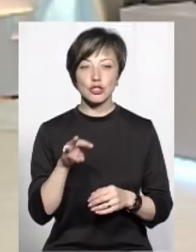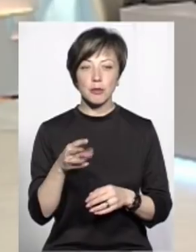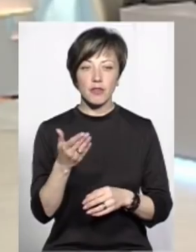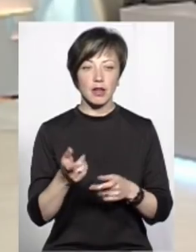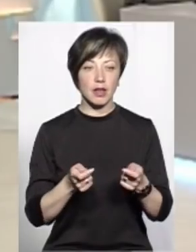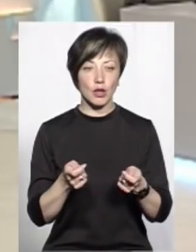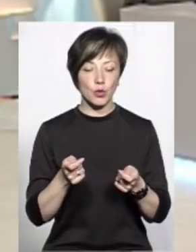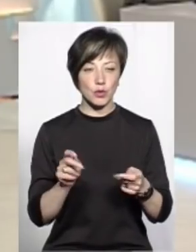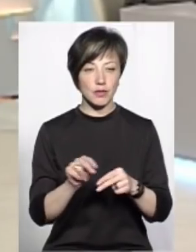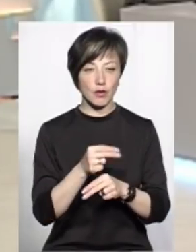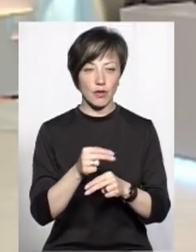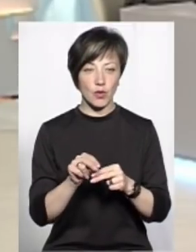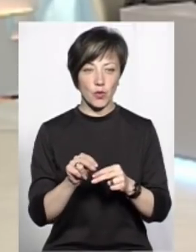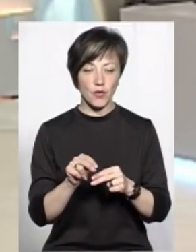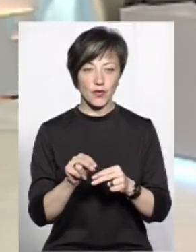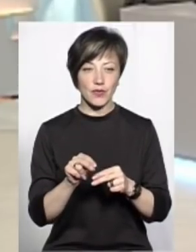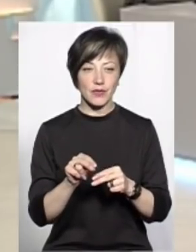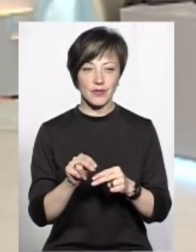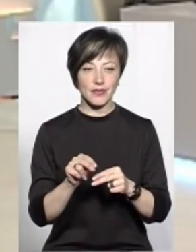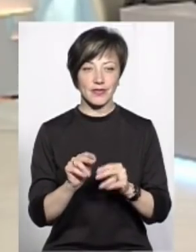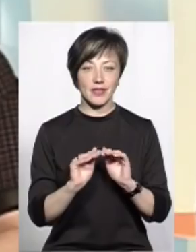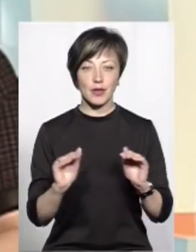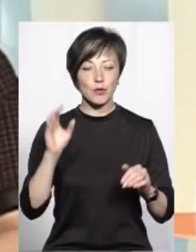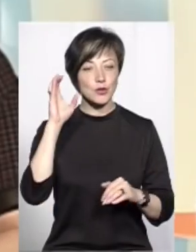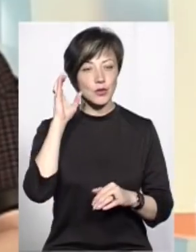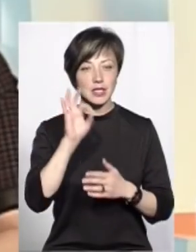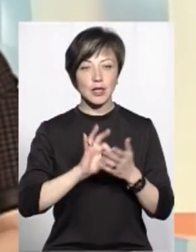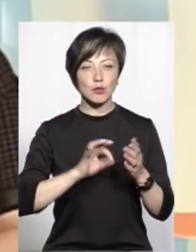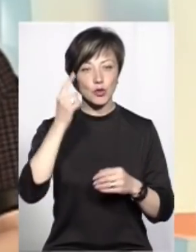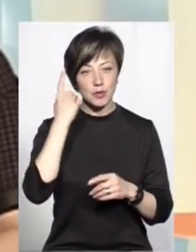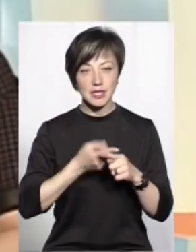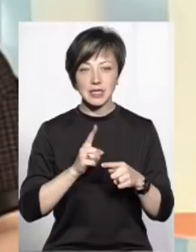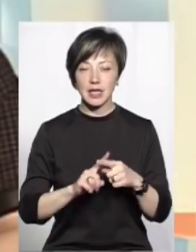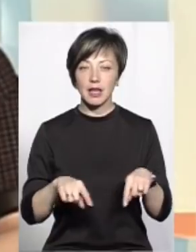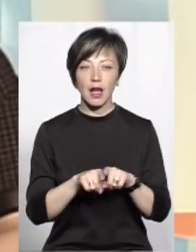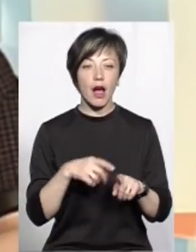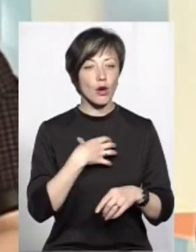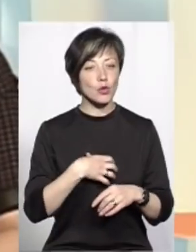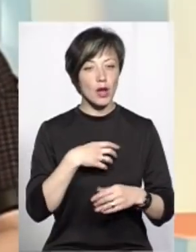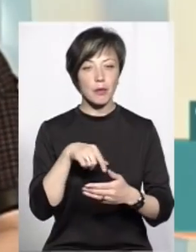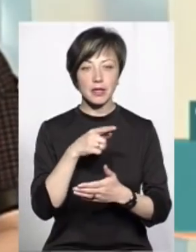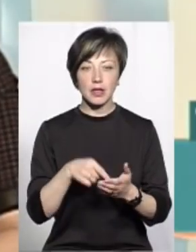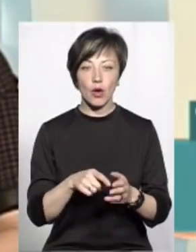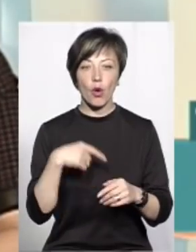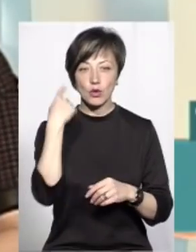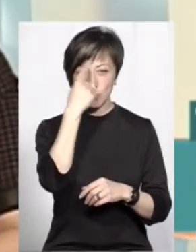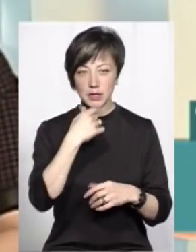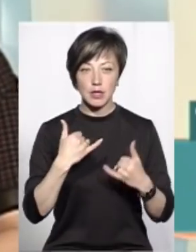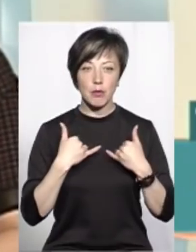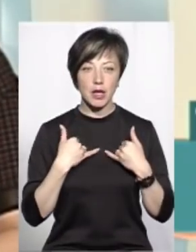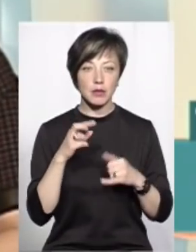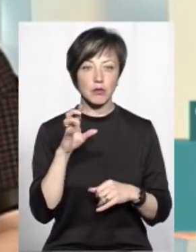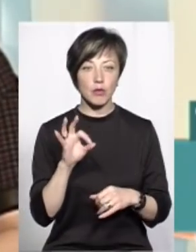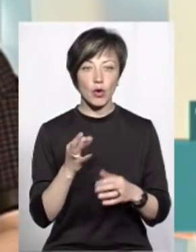коли виховуєте дітей? Я от зараз тільки що послухала, зразу подумала, тому що це таке актуальне питання, ну, особисто для мене, тому